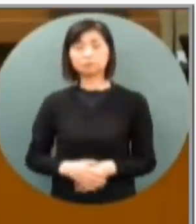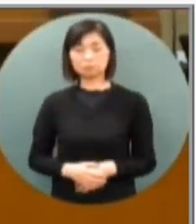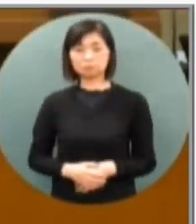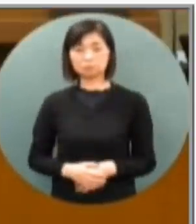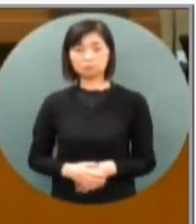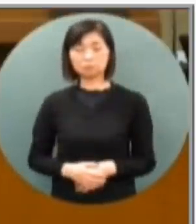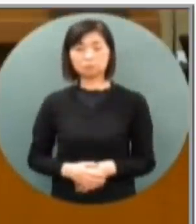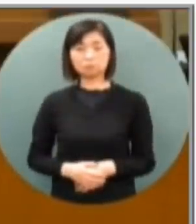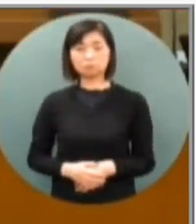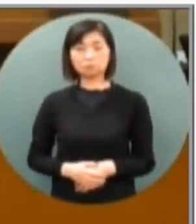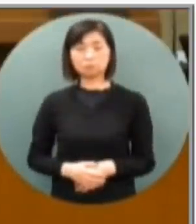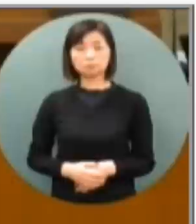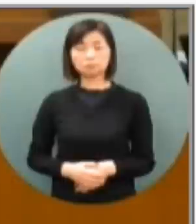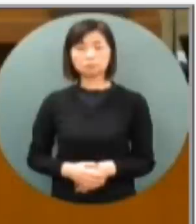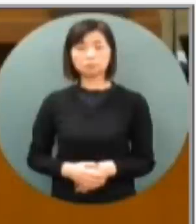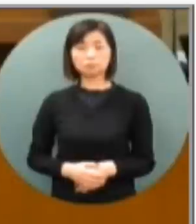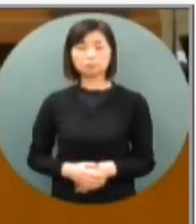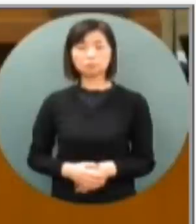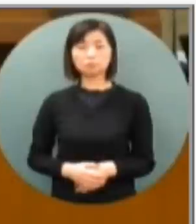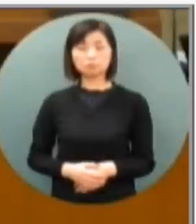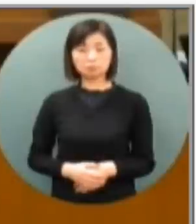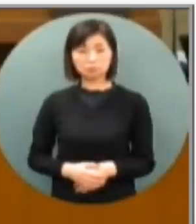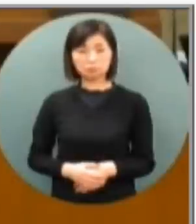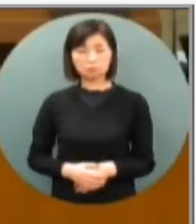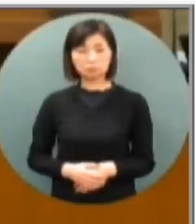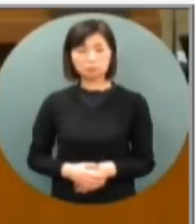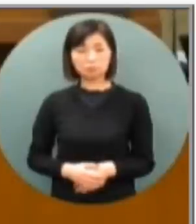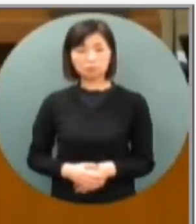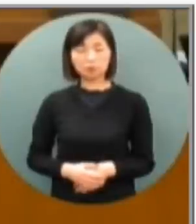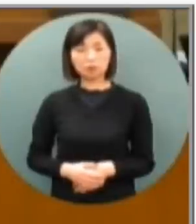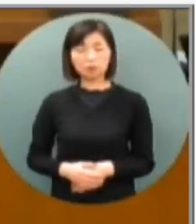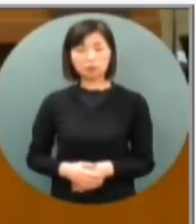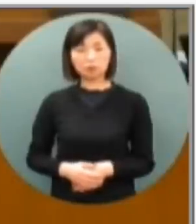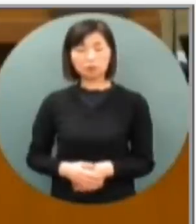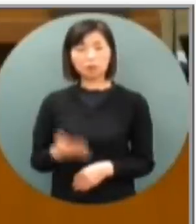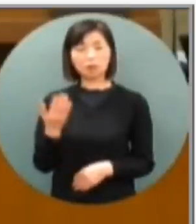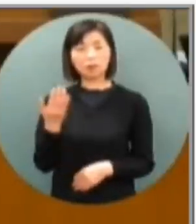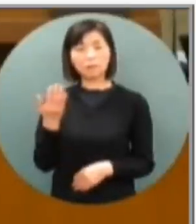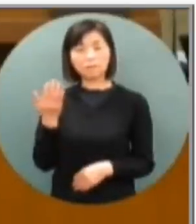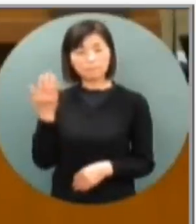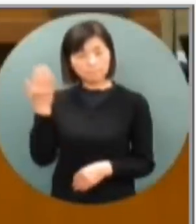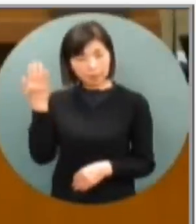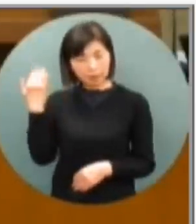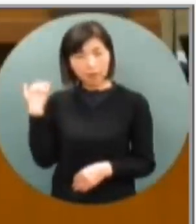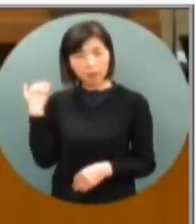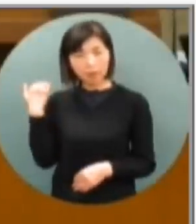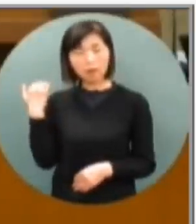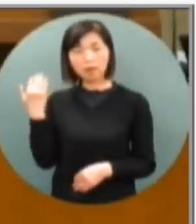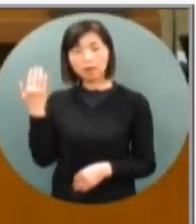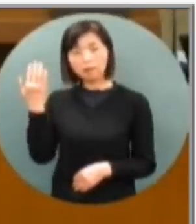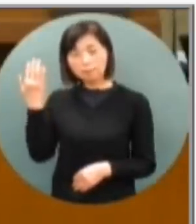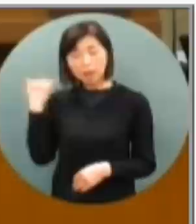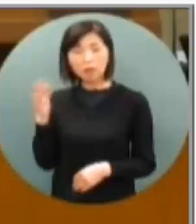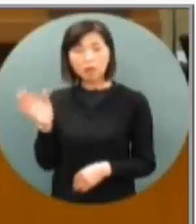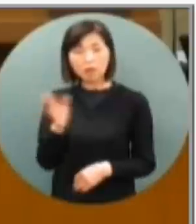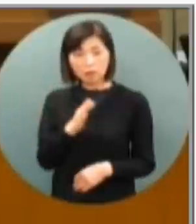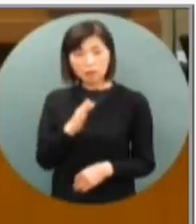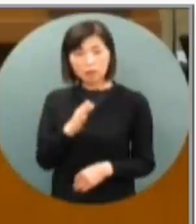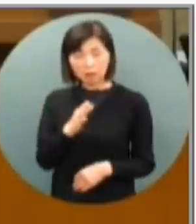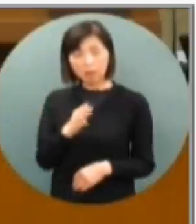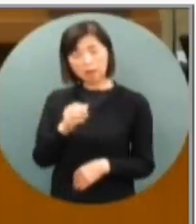前より、ハンセン病元患者の支援事業については実施をされています